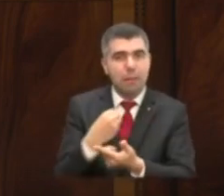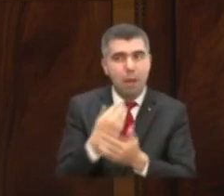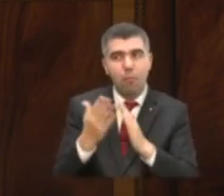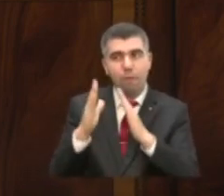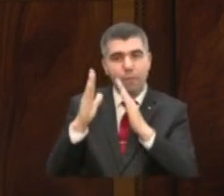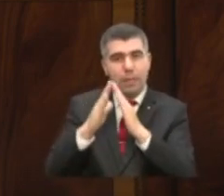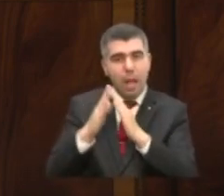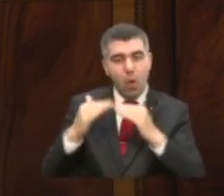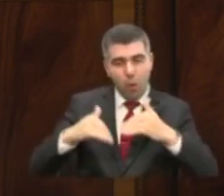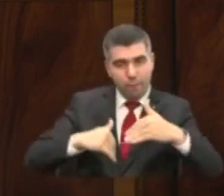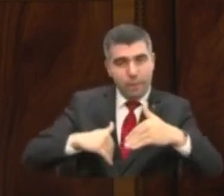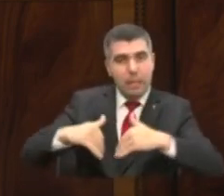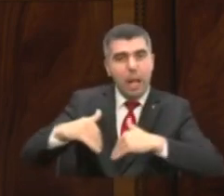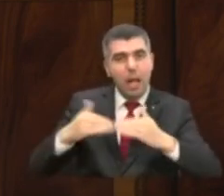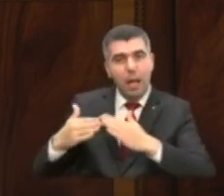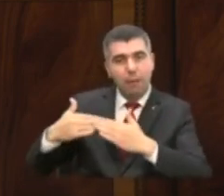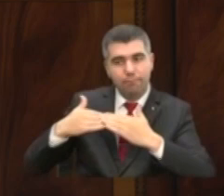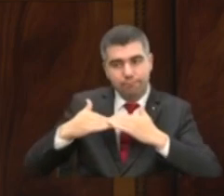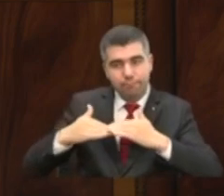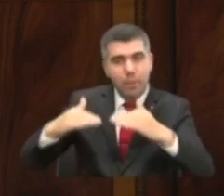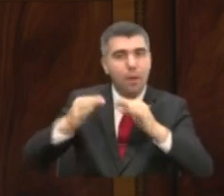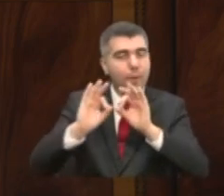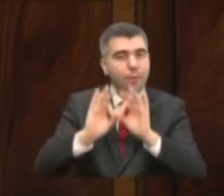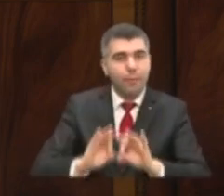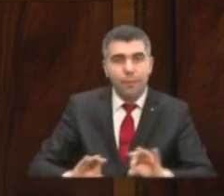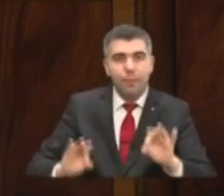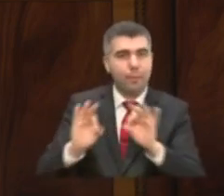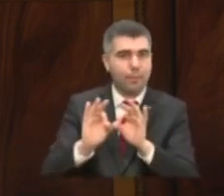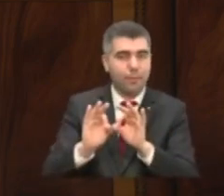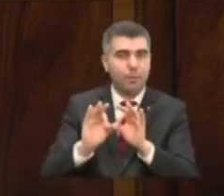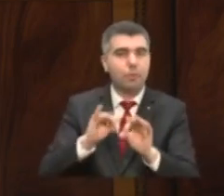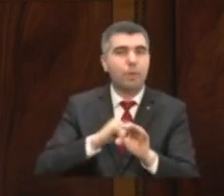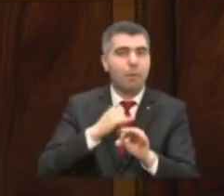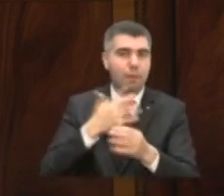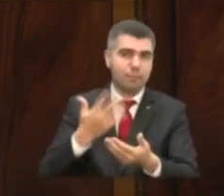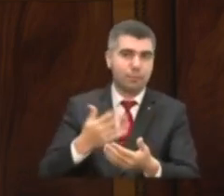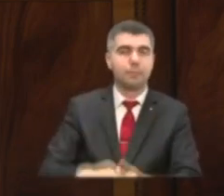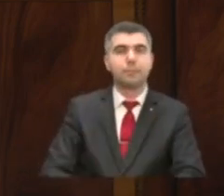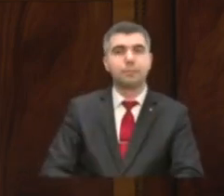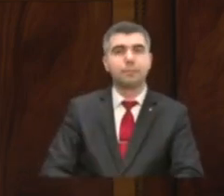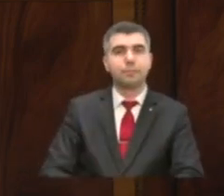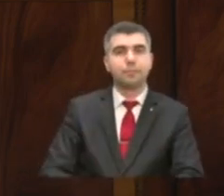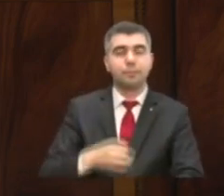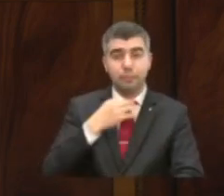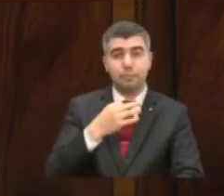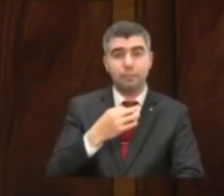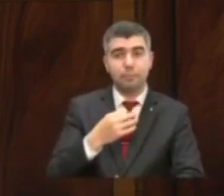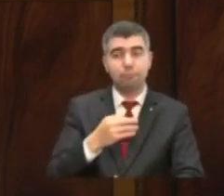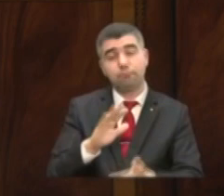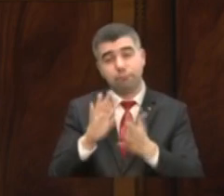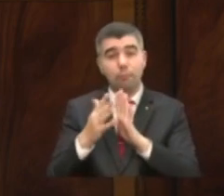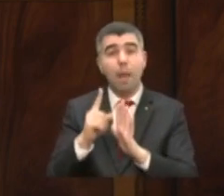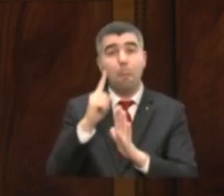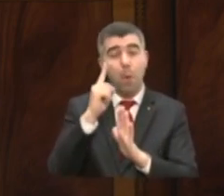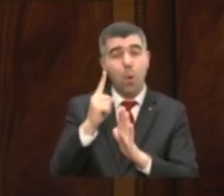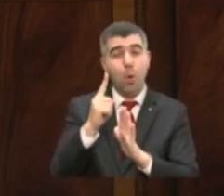وطرق معبدة، ناهيك عن البنيات والتجهيزات المستهدفة للشباب. فهناك السيد رئيس الحكومة